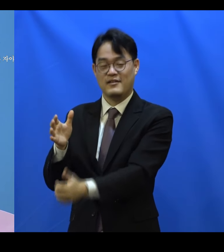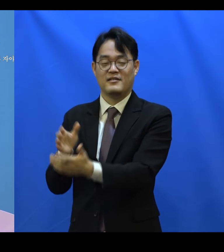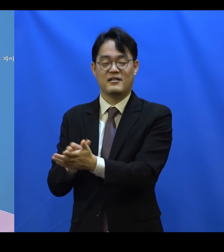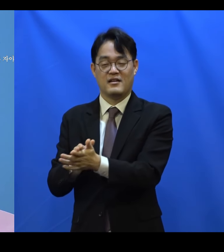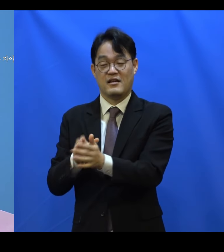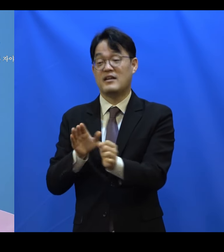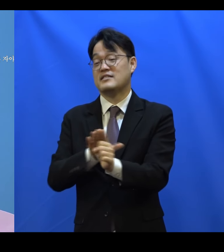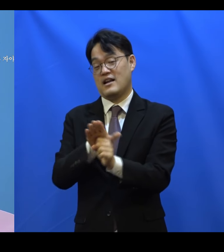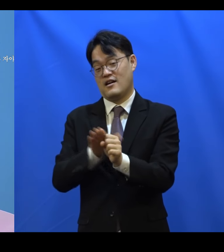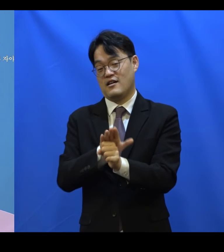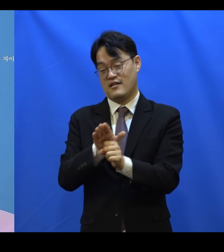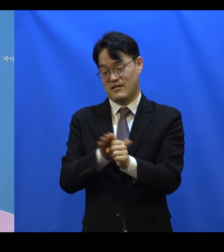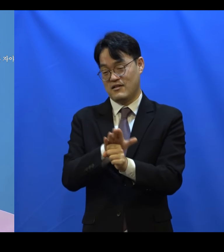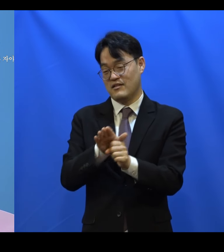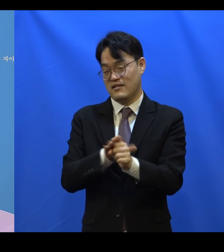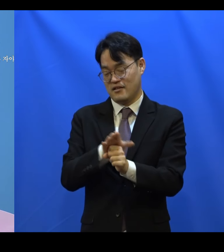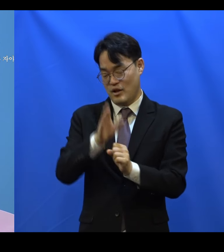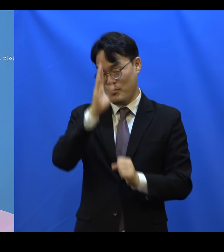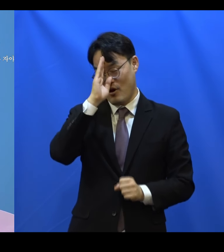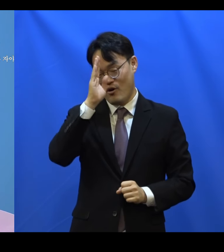설명하기 어려운 거죠. 경험하지 않아.